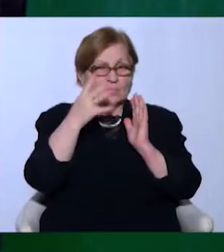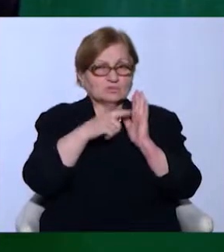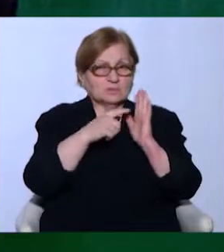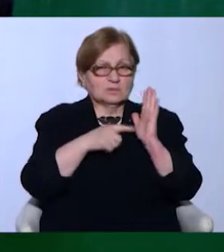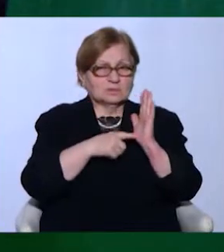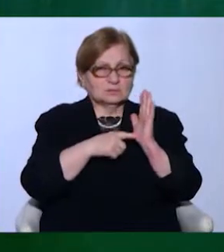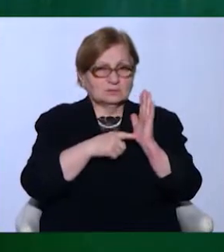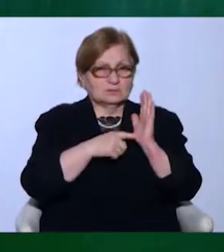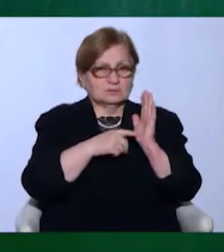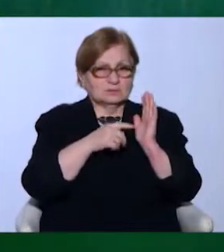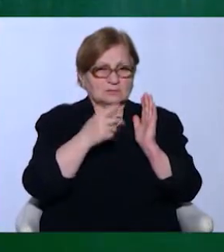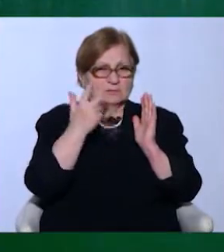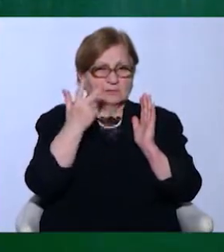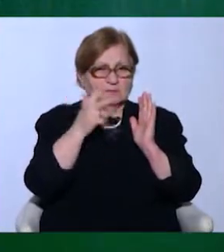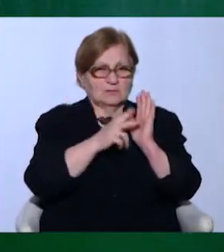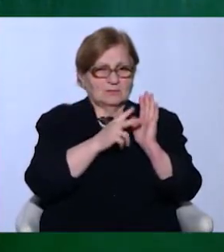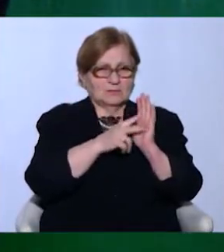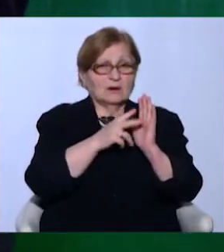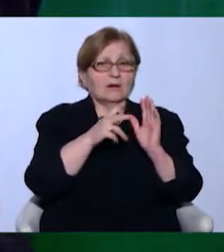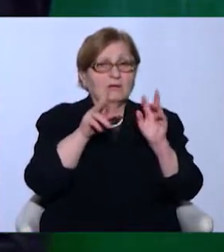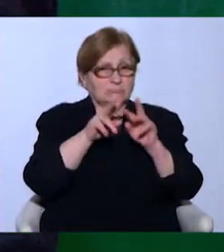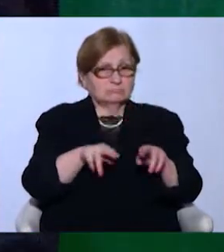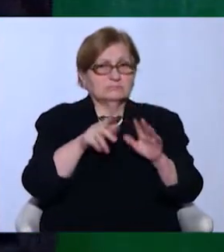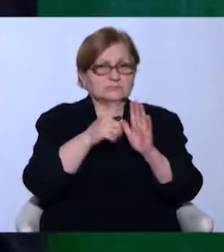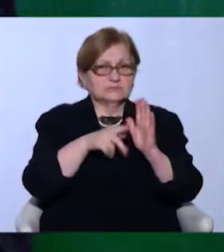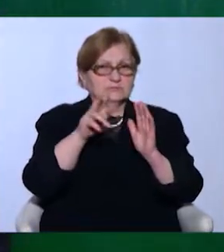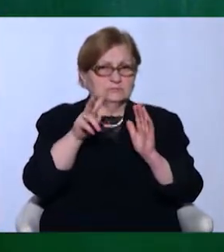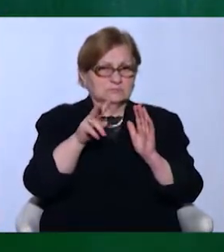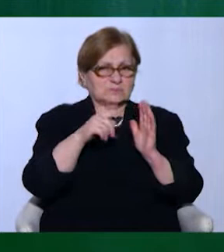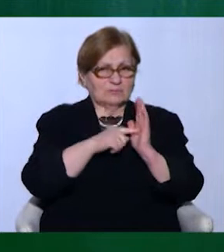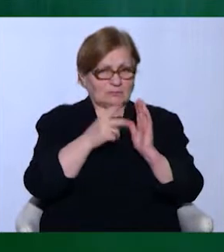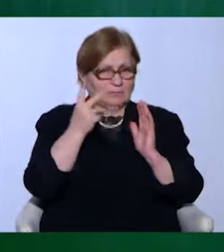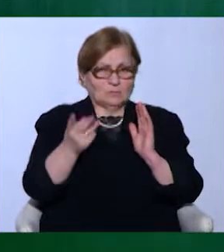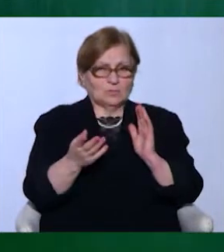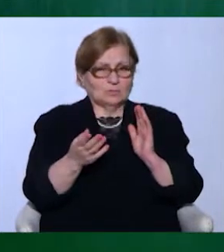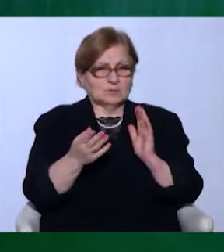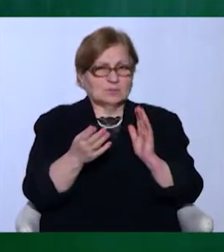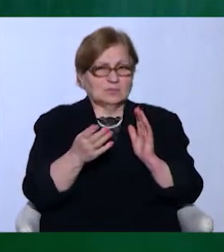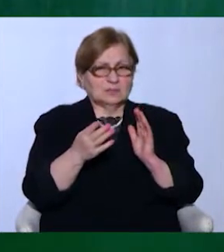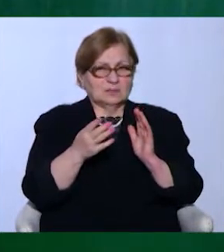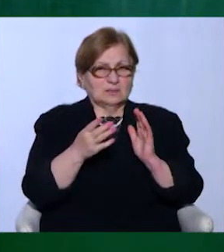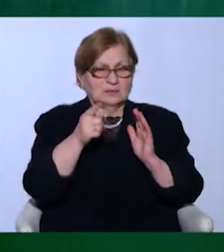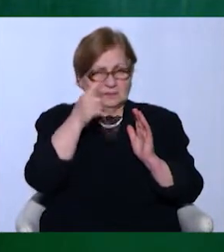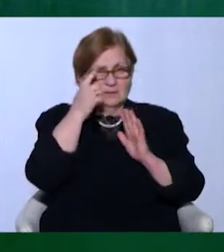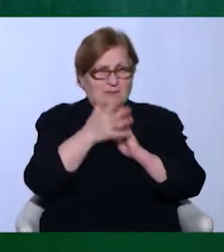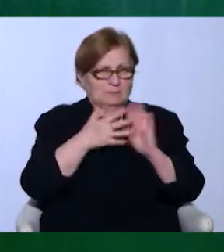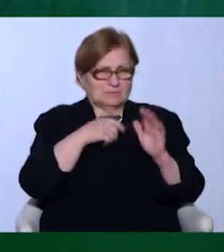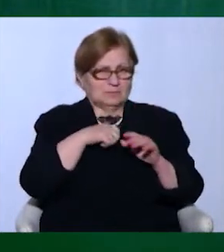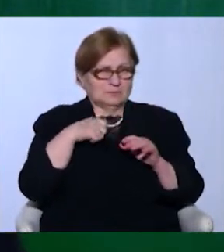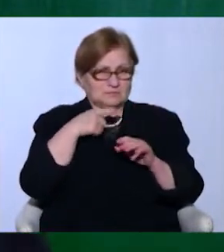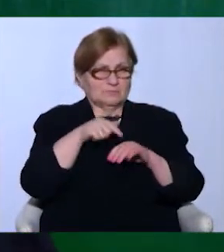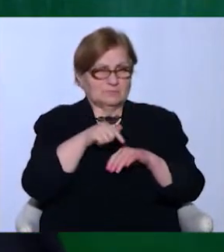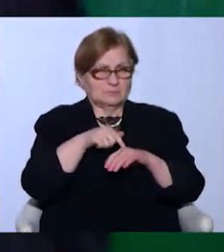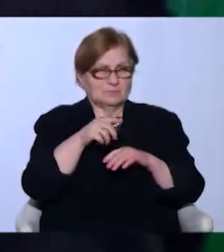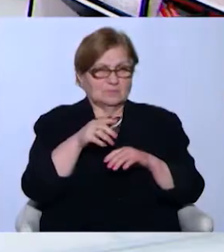2ჯერ, 8ჯერ 18-ის იქნებოდა 72 გამრავლებული 2-ზე. ამას მე მგონი თქვენ ხვდებით ძალიან კარგად.